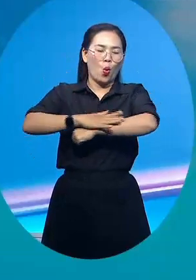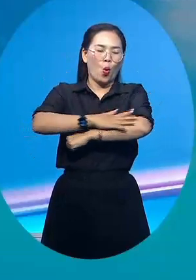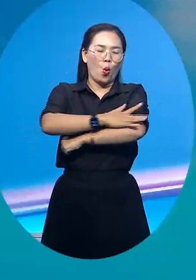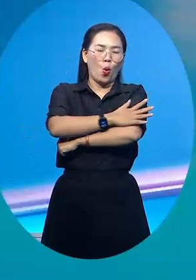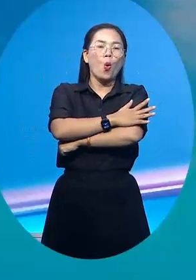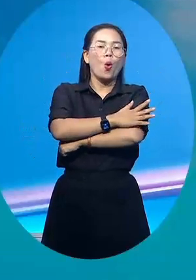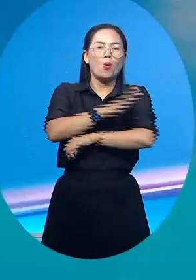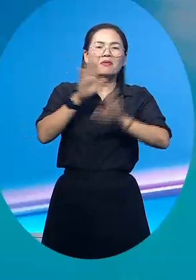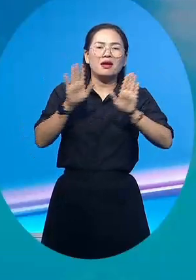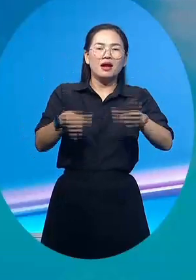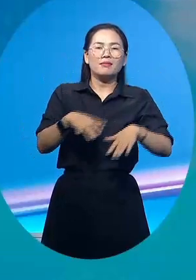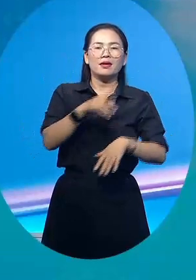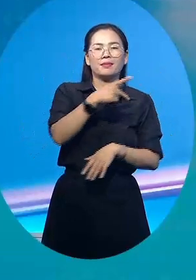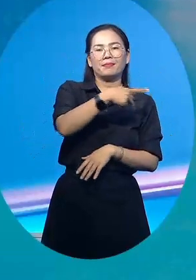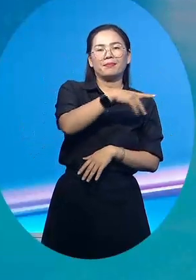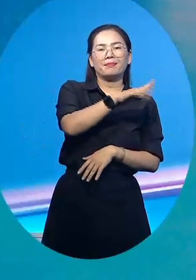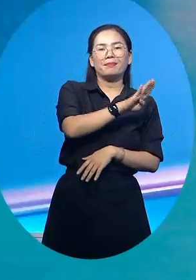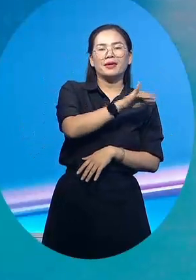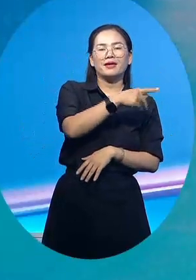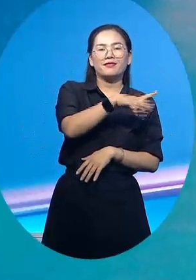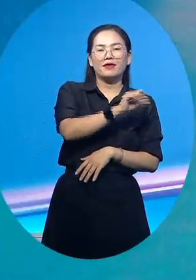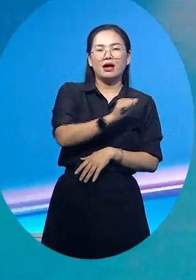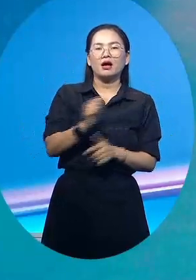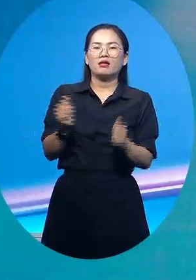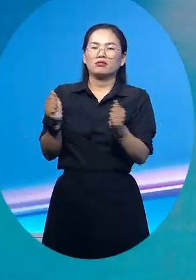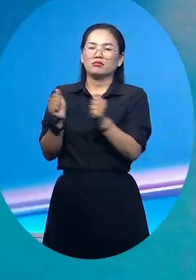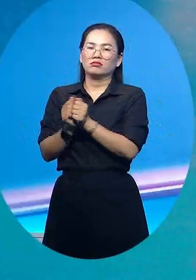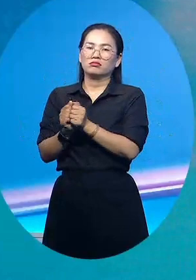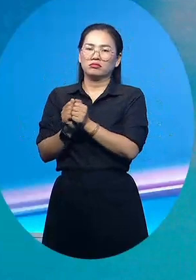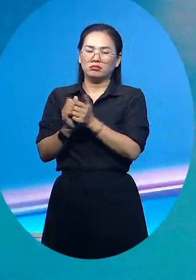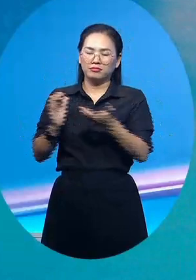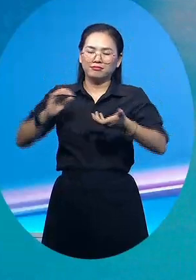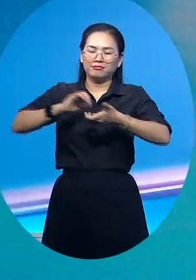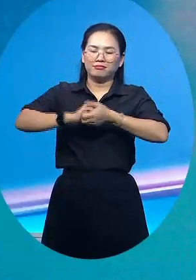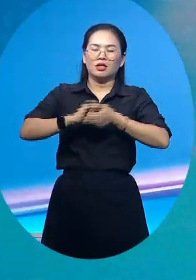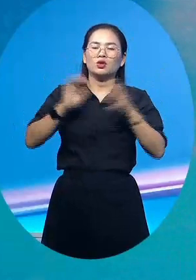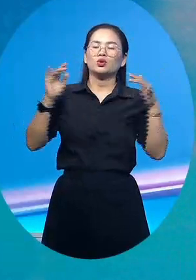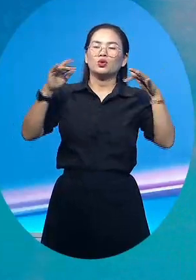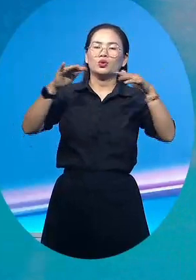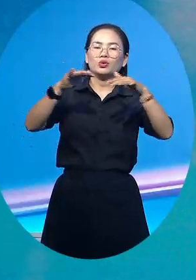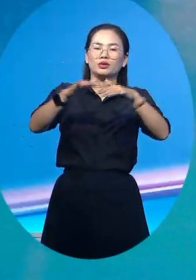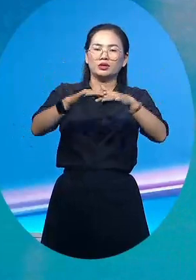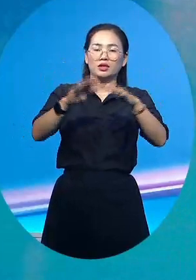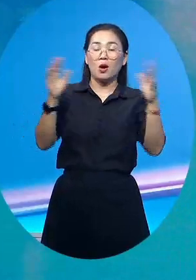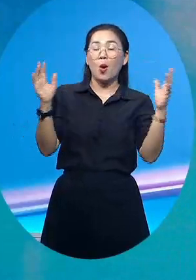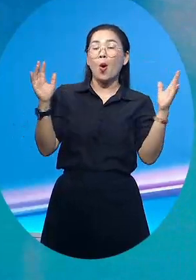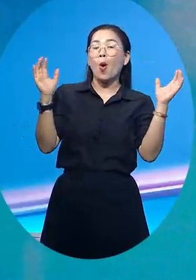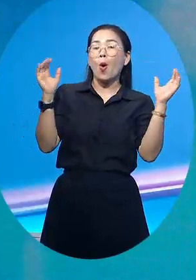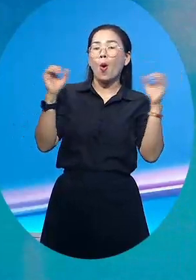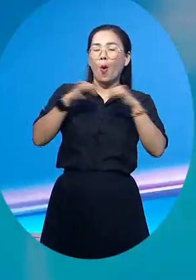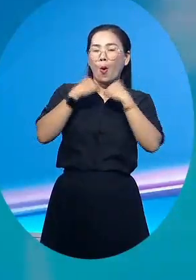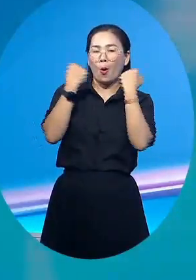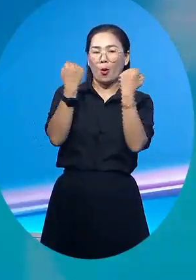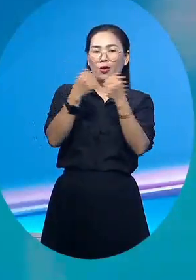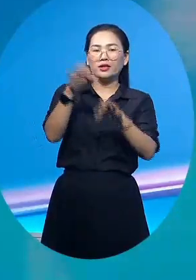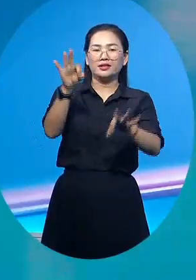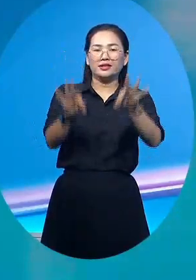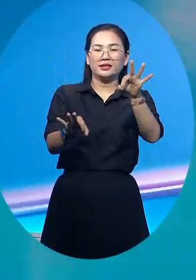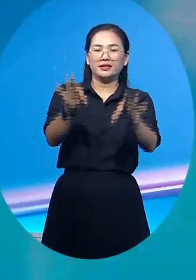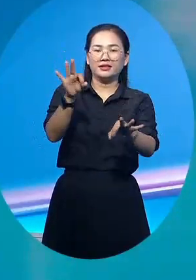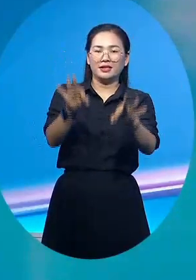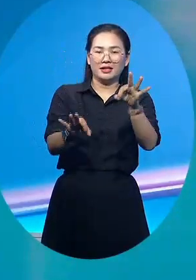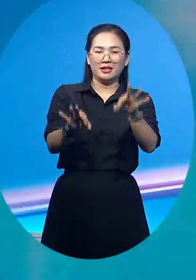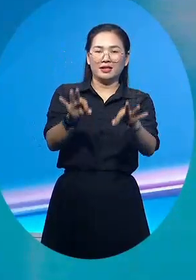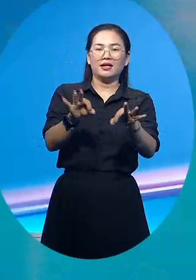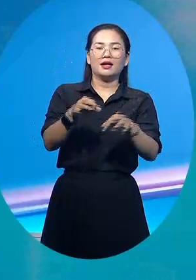before phối hợp cùng viforest phe tổ chức họp báo giới thiệu hội chợ máy và nguyên liệu gỗ tỉnh Bình Dương gọi tắt là bifa good